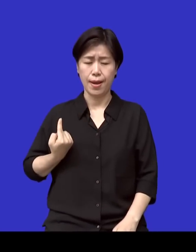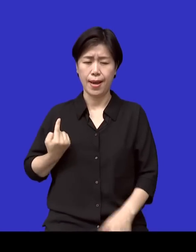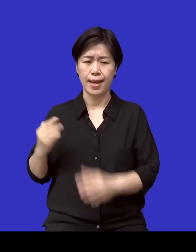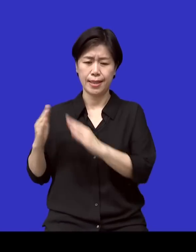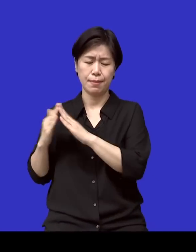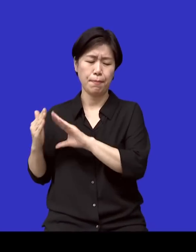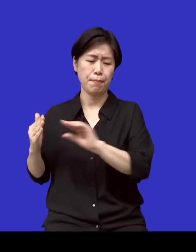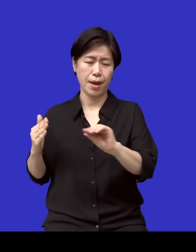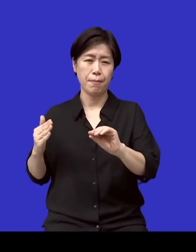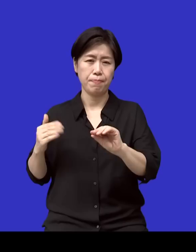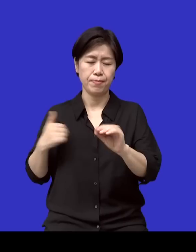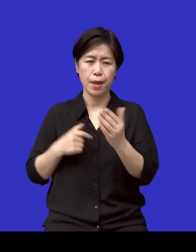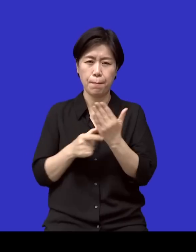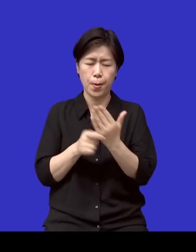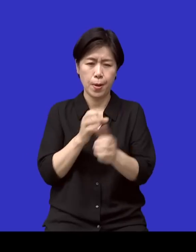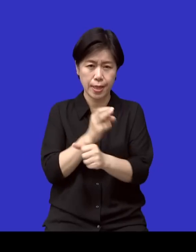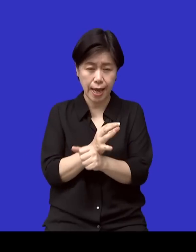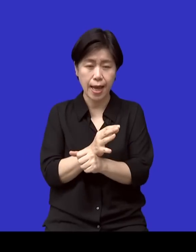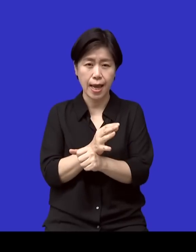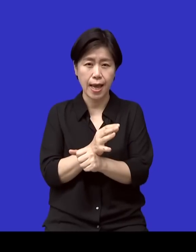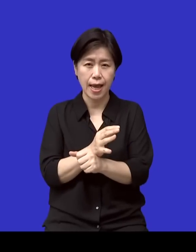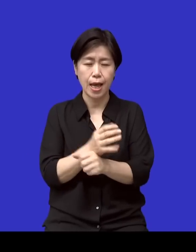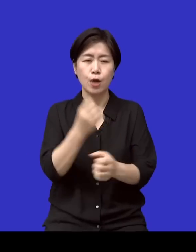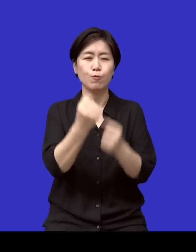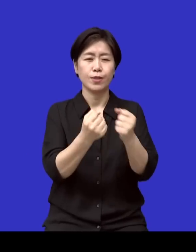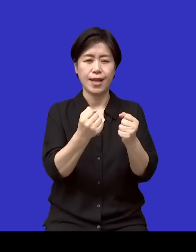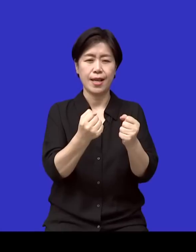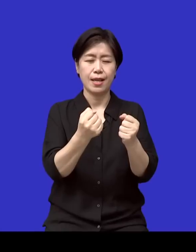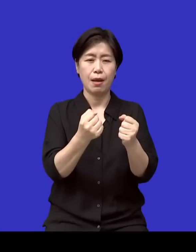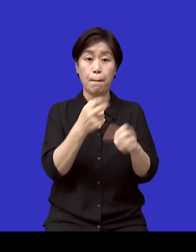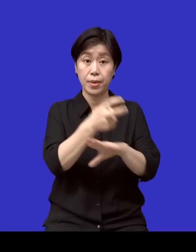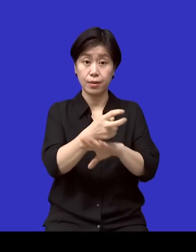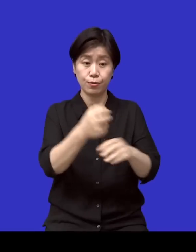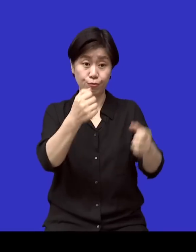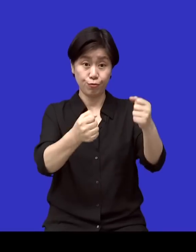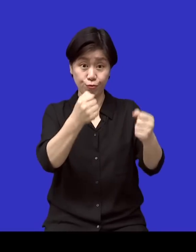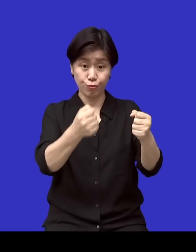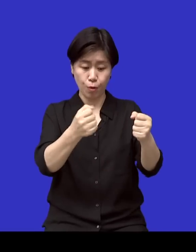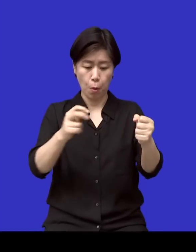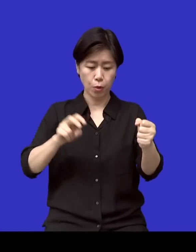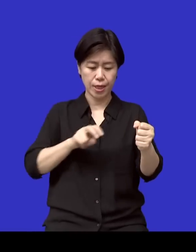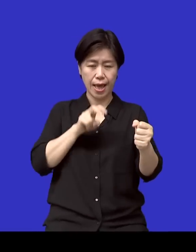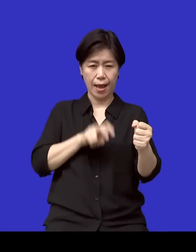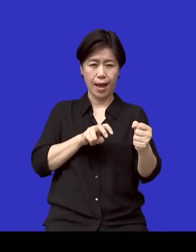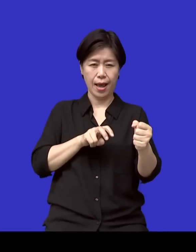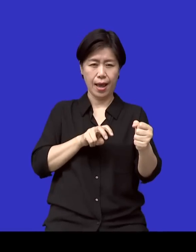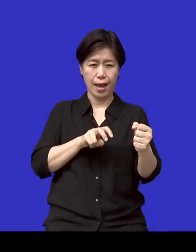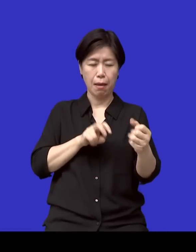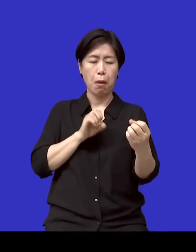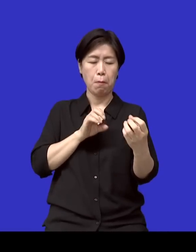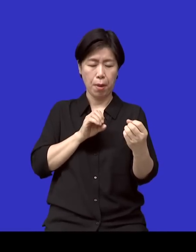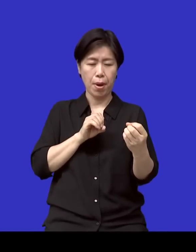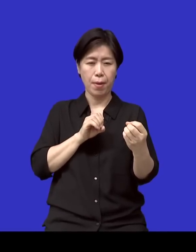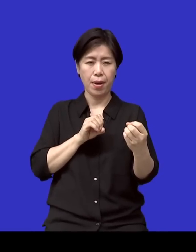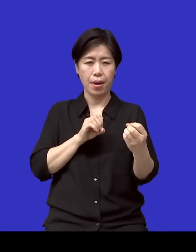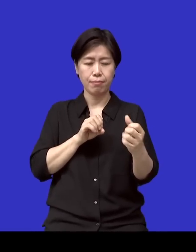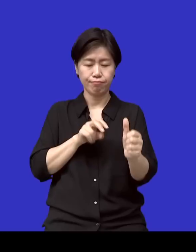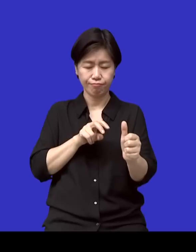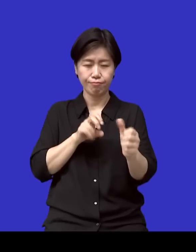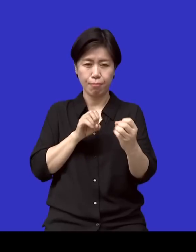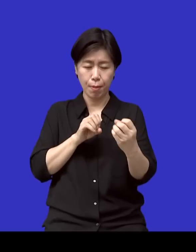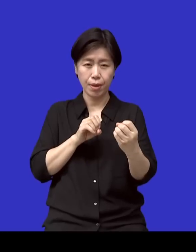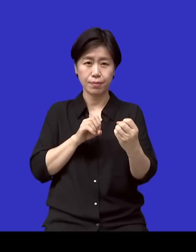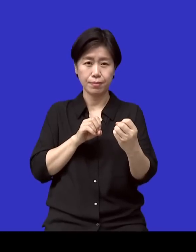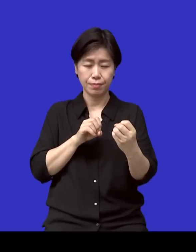아저씨가 앞좌석 태워주셔서 앞좌석에 얘기하면서 이제 와. 큰일 날 뻔한 거 아니에요? 야, 엄마, 난 지금 이제 부모